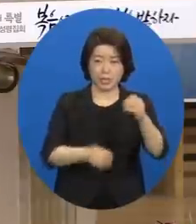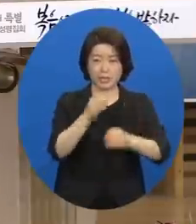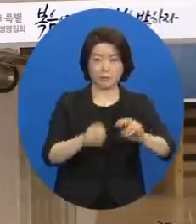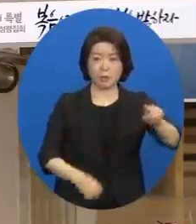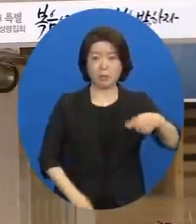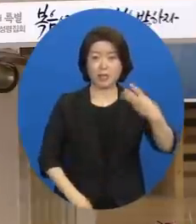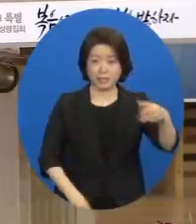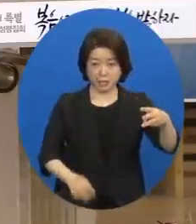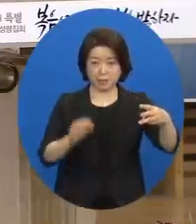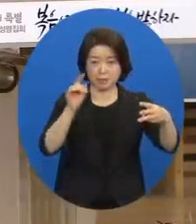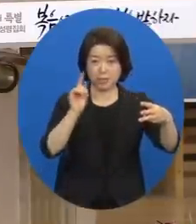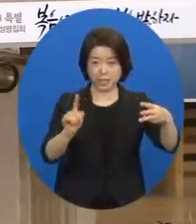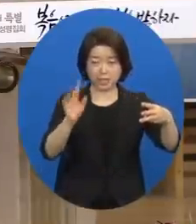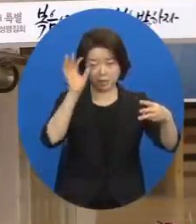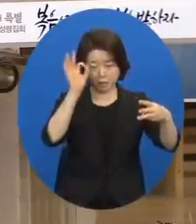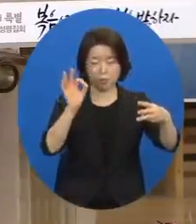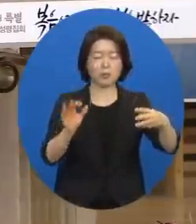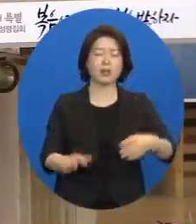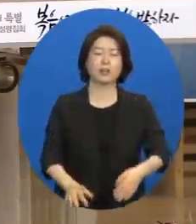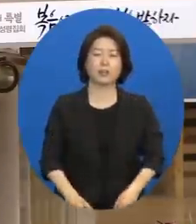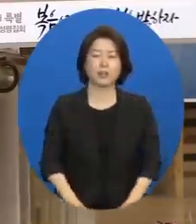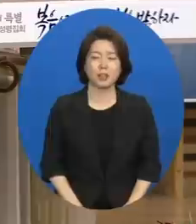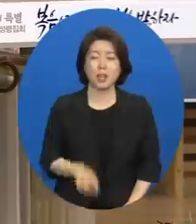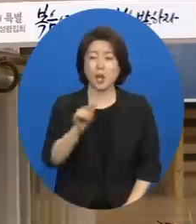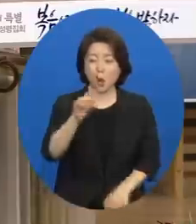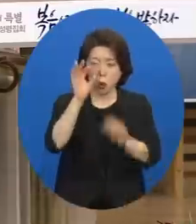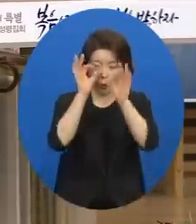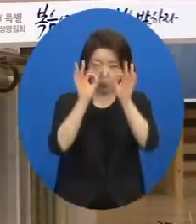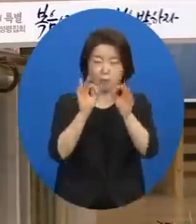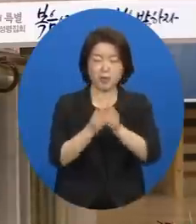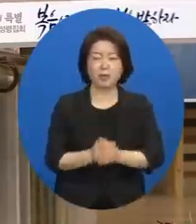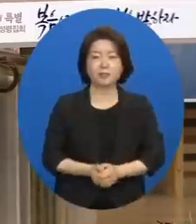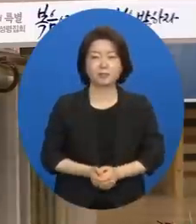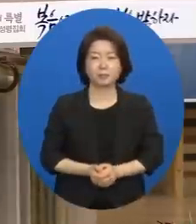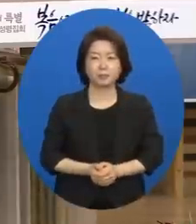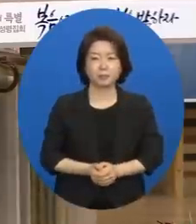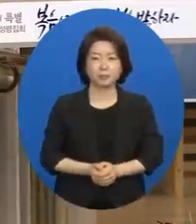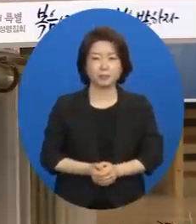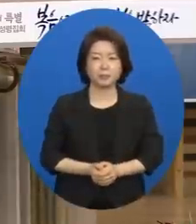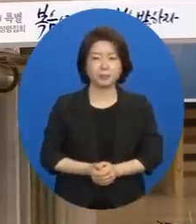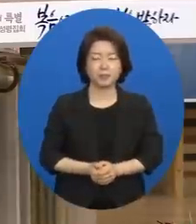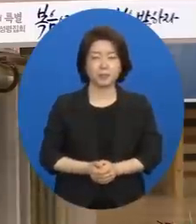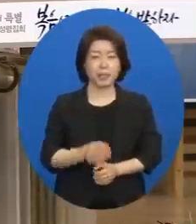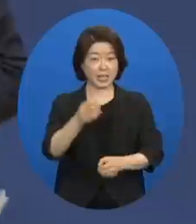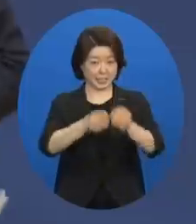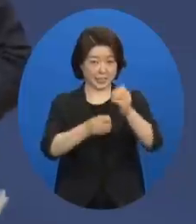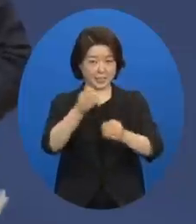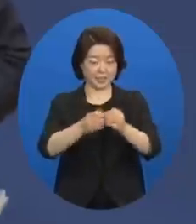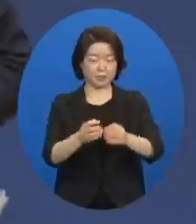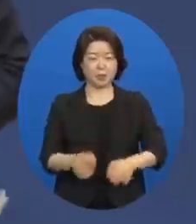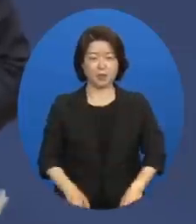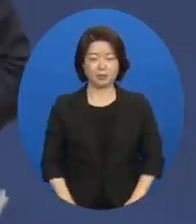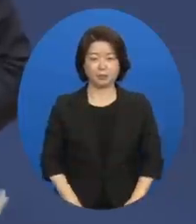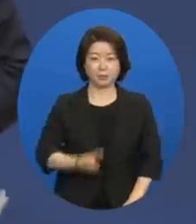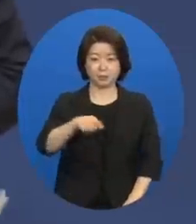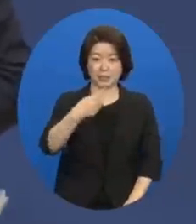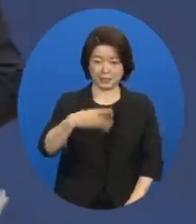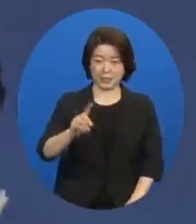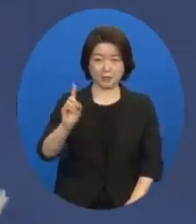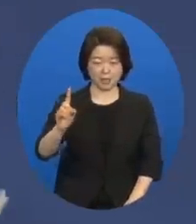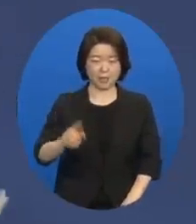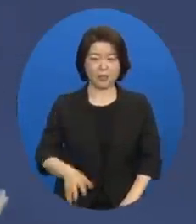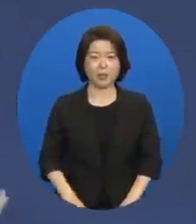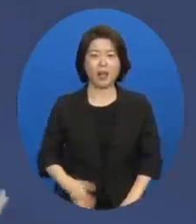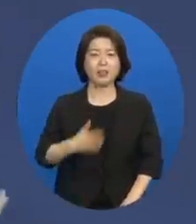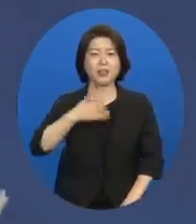103편 1절에서부터 보면 거기에 보면 이렇게 말하고 있어요. 시편 103편에